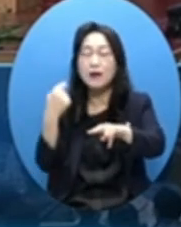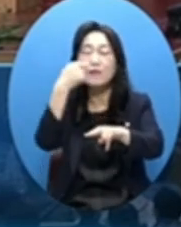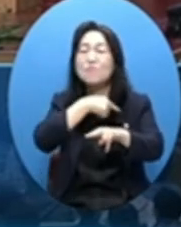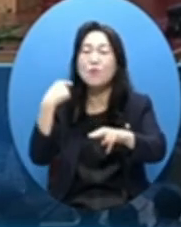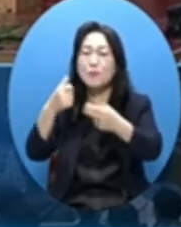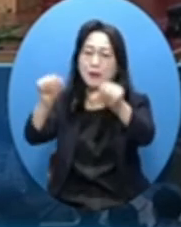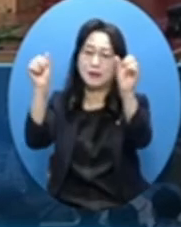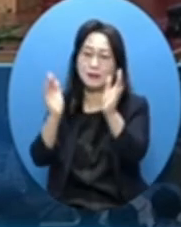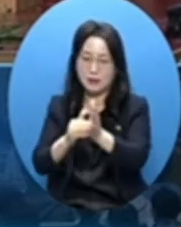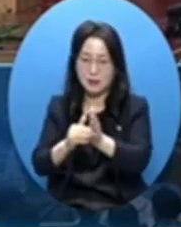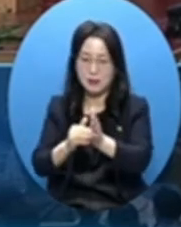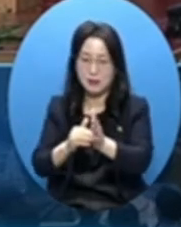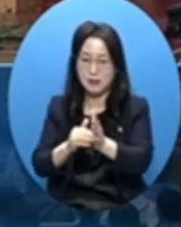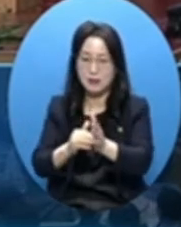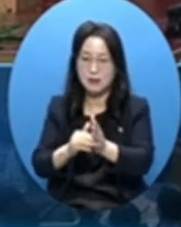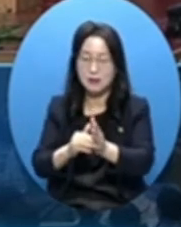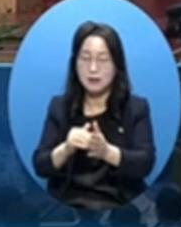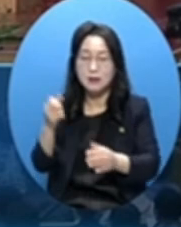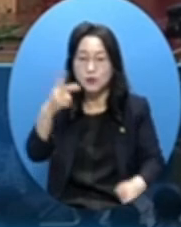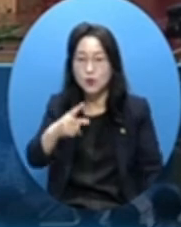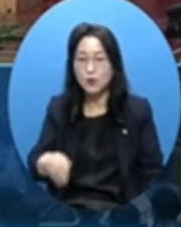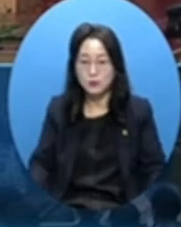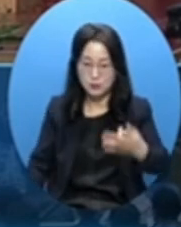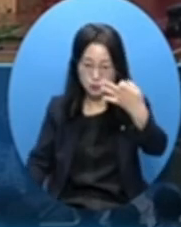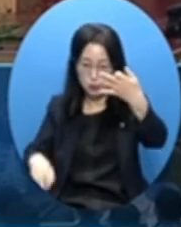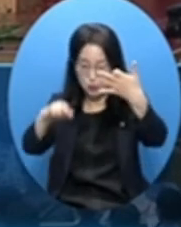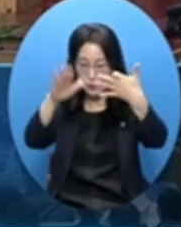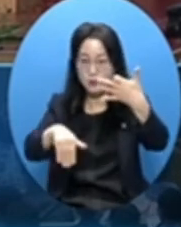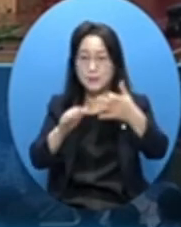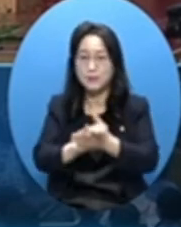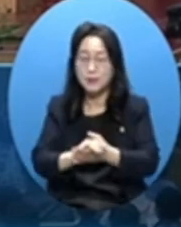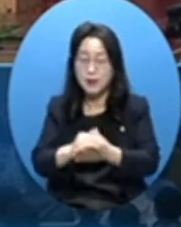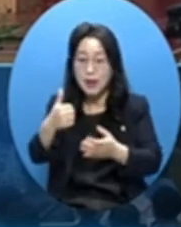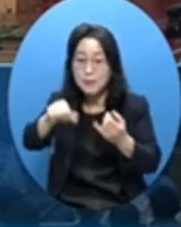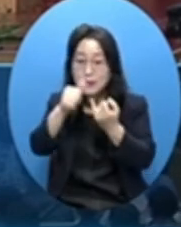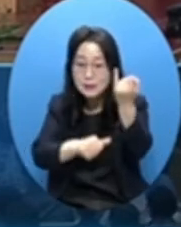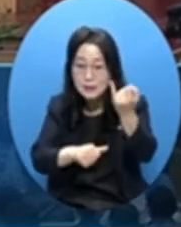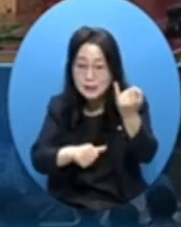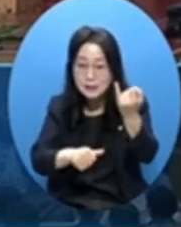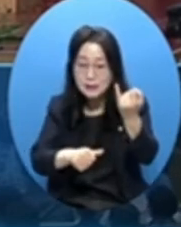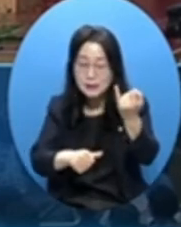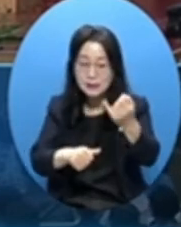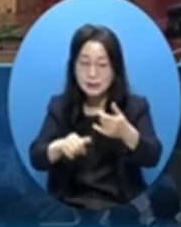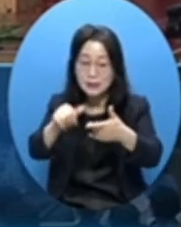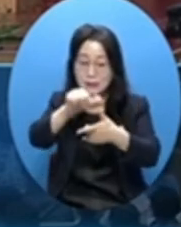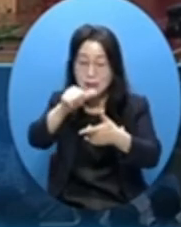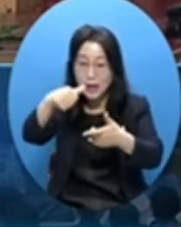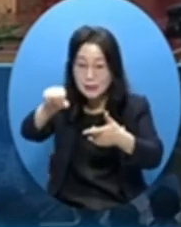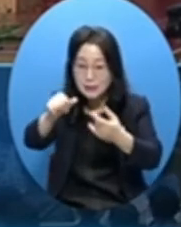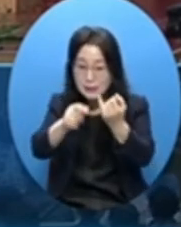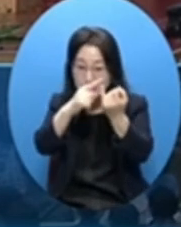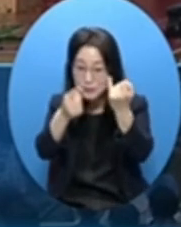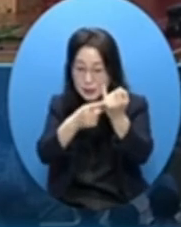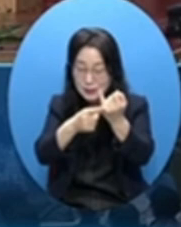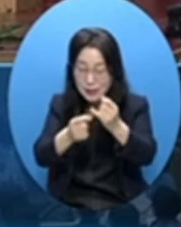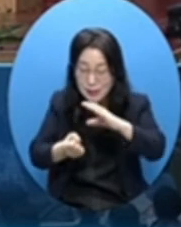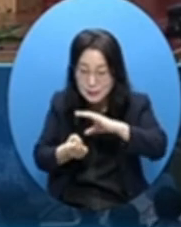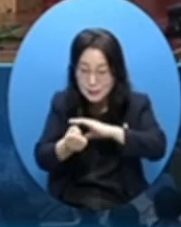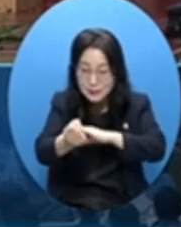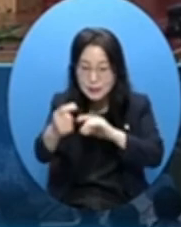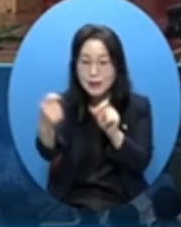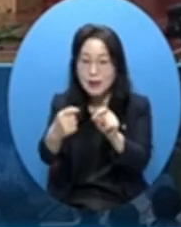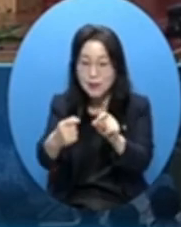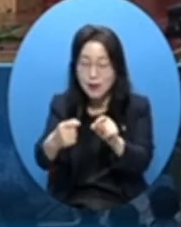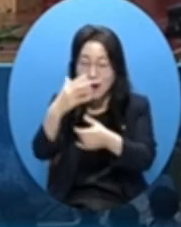죽었으니 19절 이하 여하튼 말씀합니다 그의 며 느린 비누와 3 아내가 임신하여 해산 때가 가까웠던 2